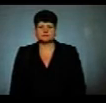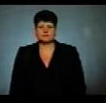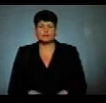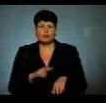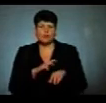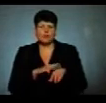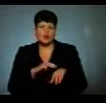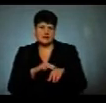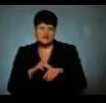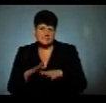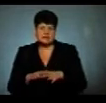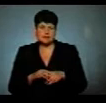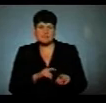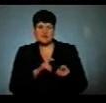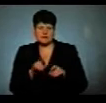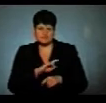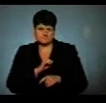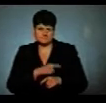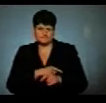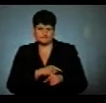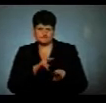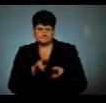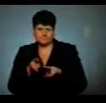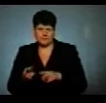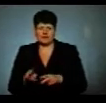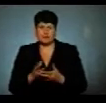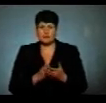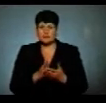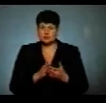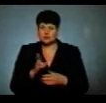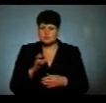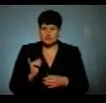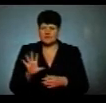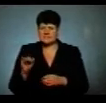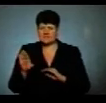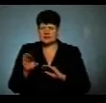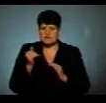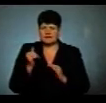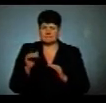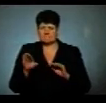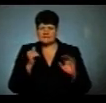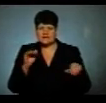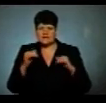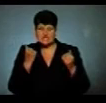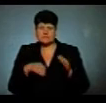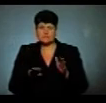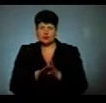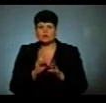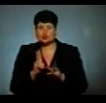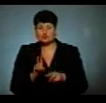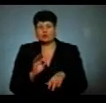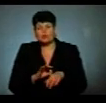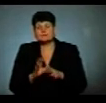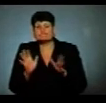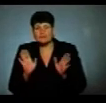Поліцейські підрозділи переведені на посилений режим несення служби. Всі відкликані з відпусток, ті, що хворіють, вони перебувають на